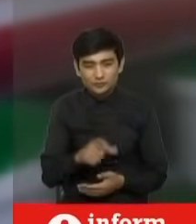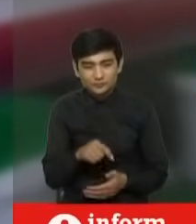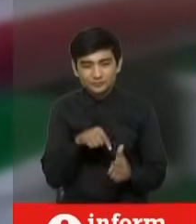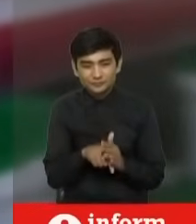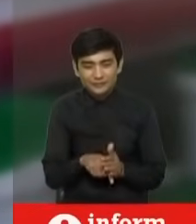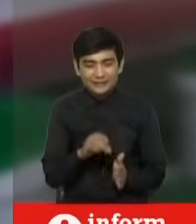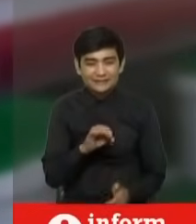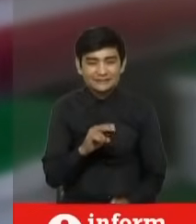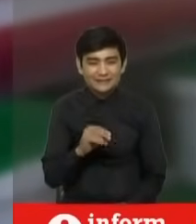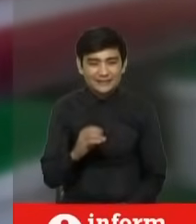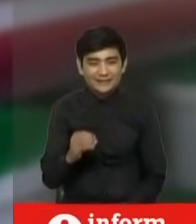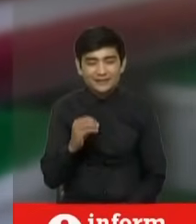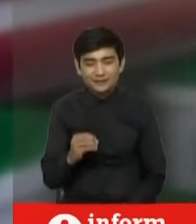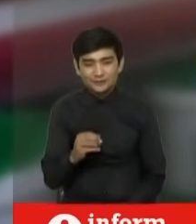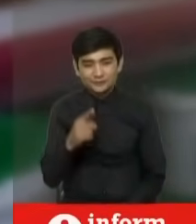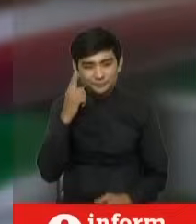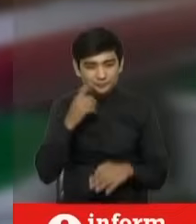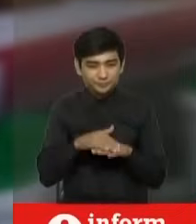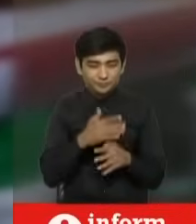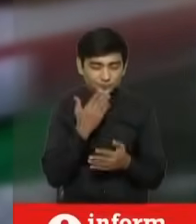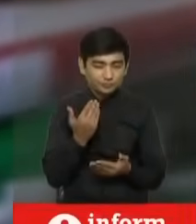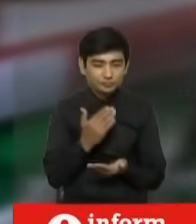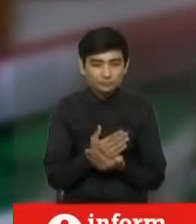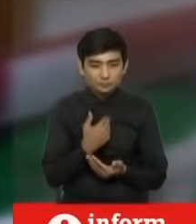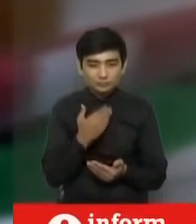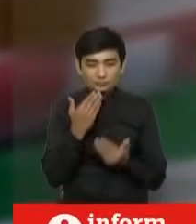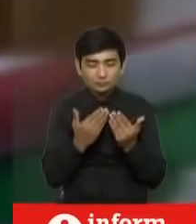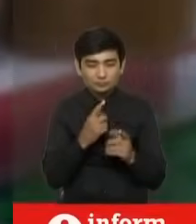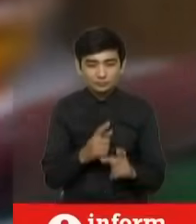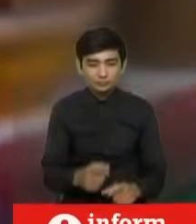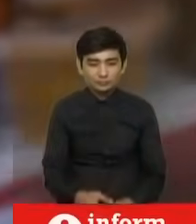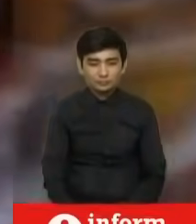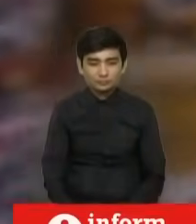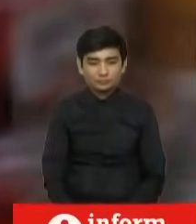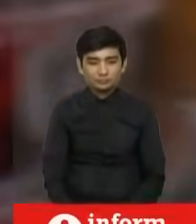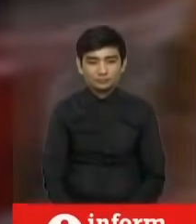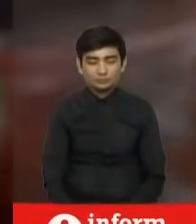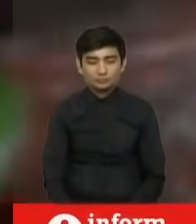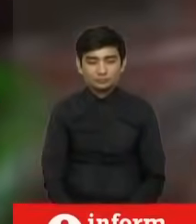за индексом Е на упаковке? Мы решили спросить у них напрямую.